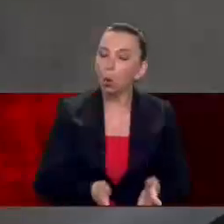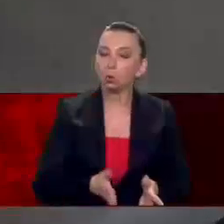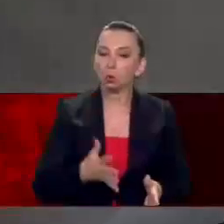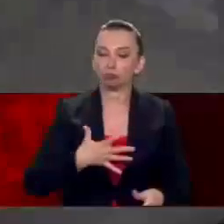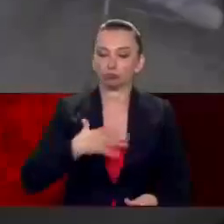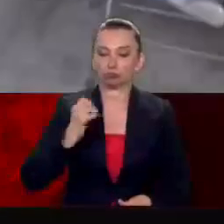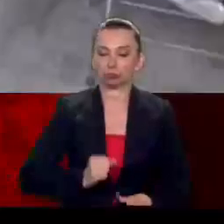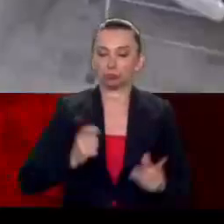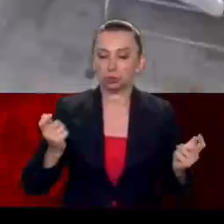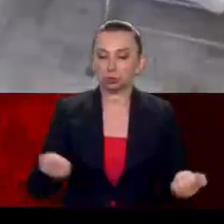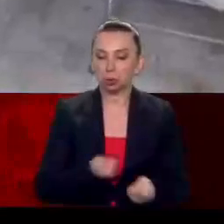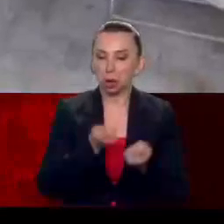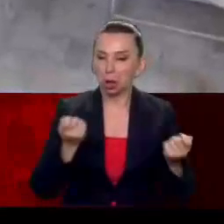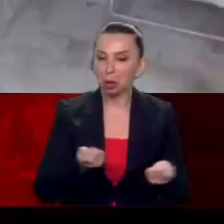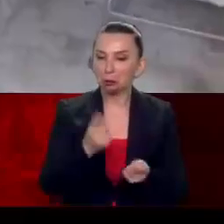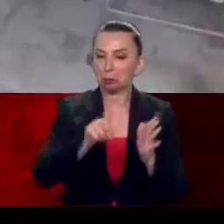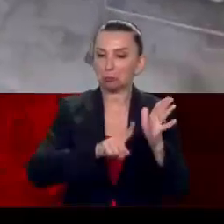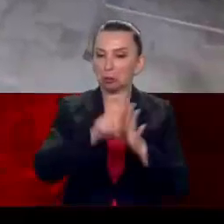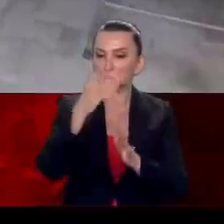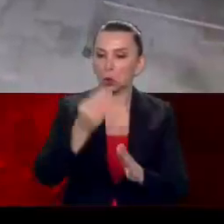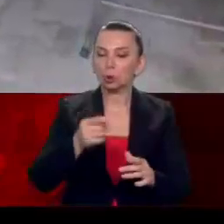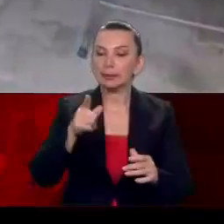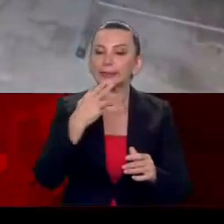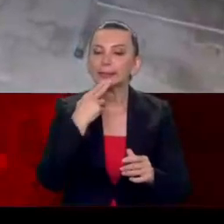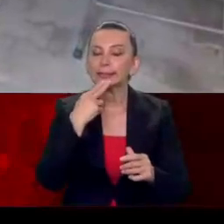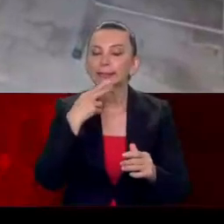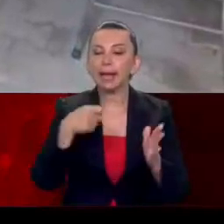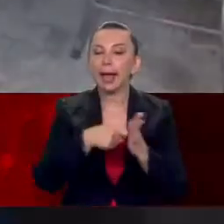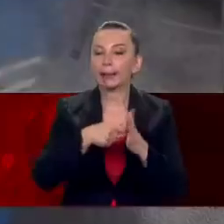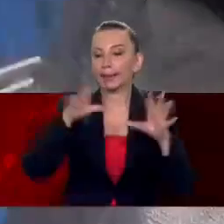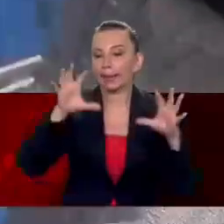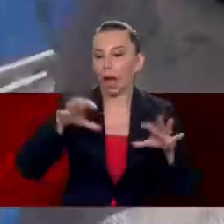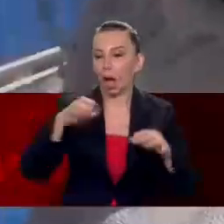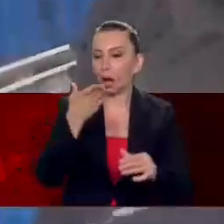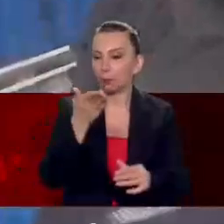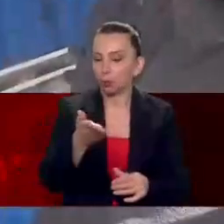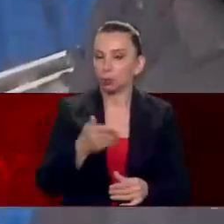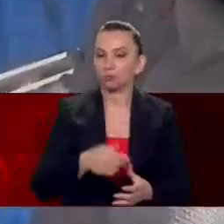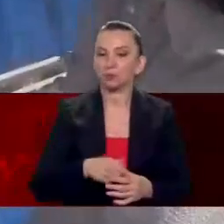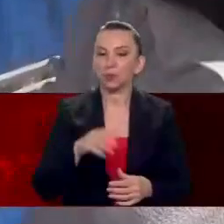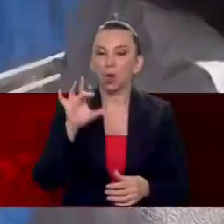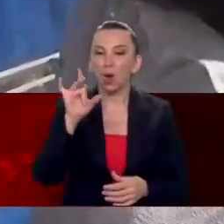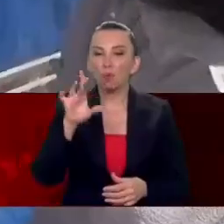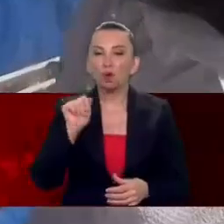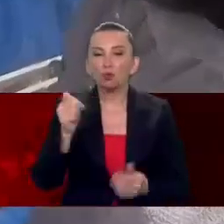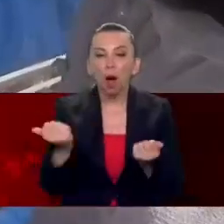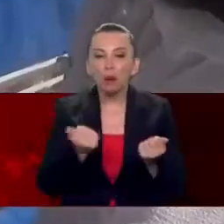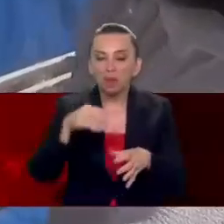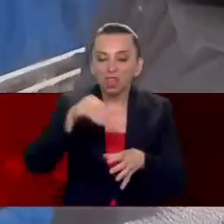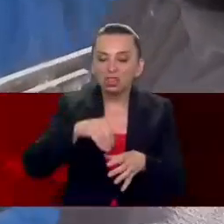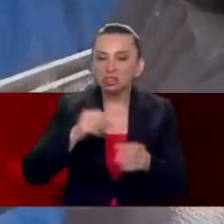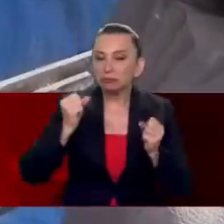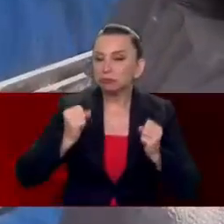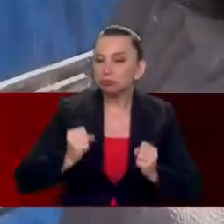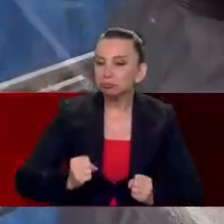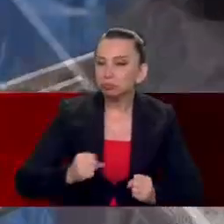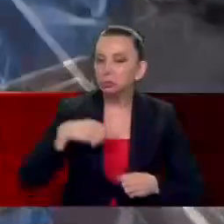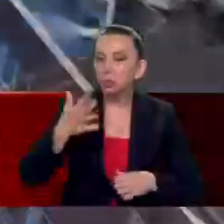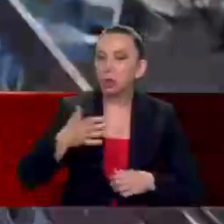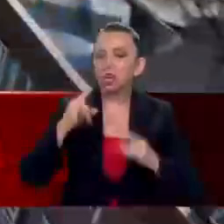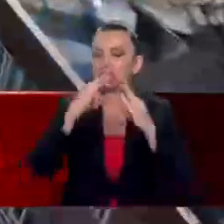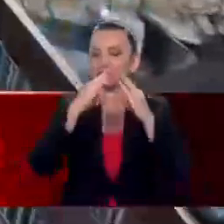karşılığını da gördü. Yağmur Özçelik LGS sınavını zirvede tamamladı. 15 gün arabada kaldık. Daha sonrasında çadırlar